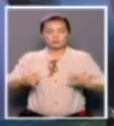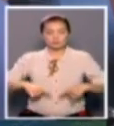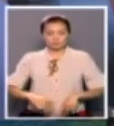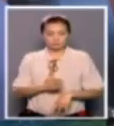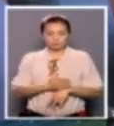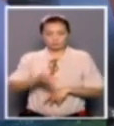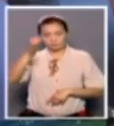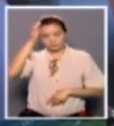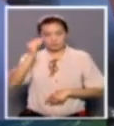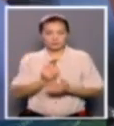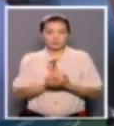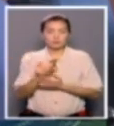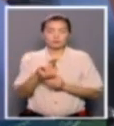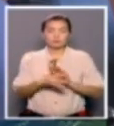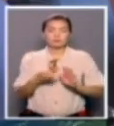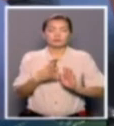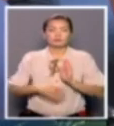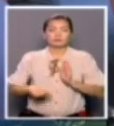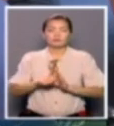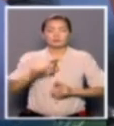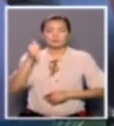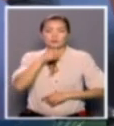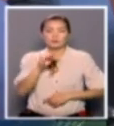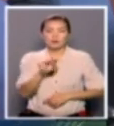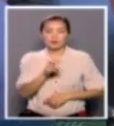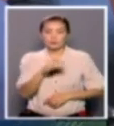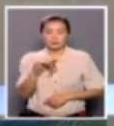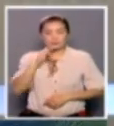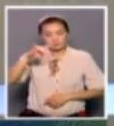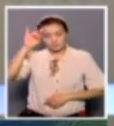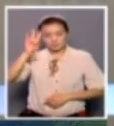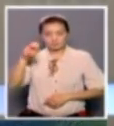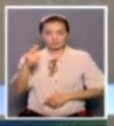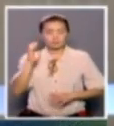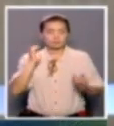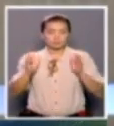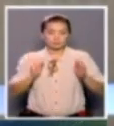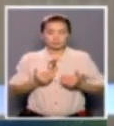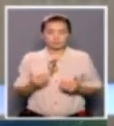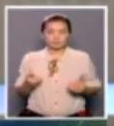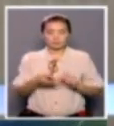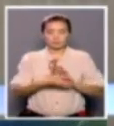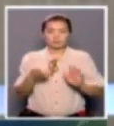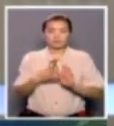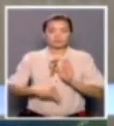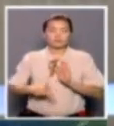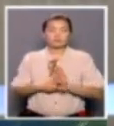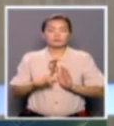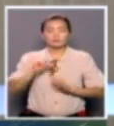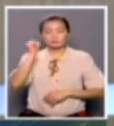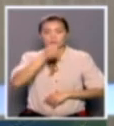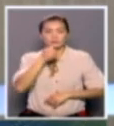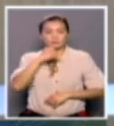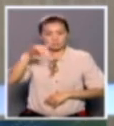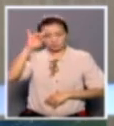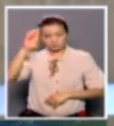келген, білімі жоғары. 1996 жылы Әл-Фараби атындағы Қазақ мемлекеттік ұлттық университетін, 1998 жылы